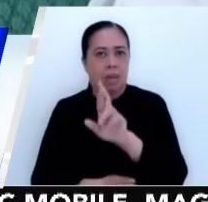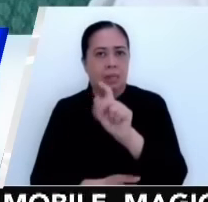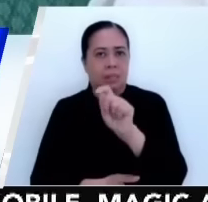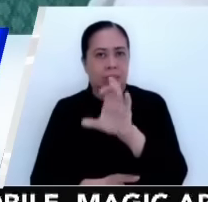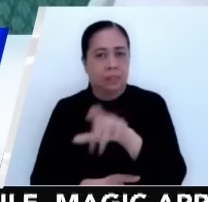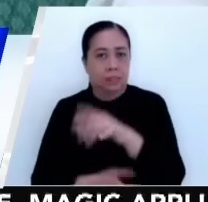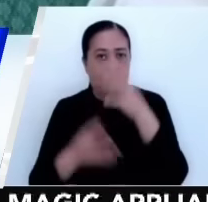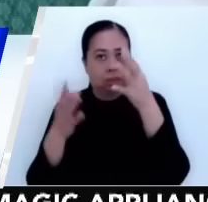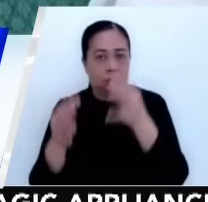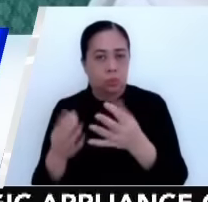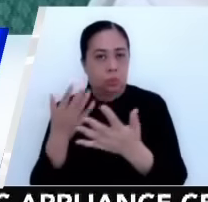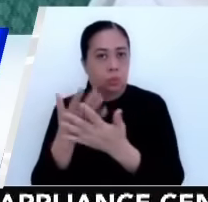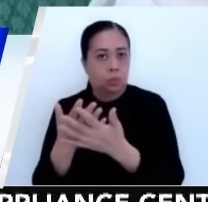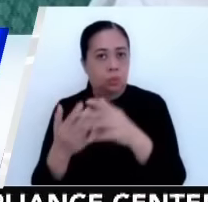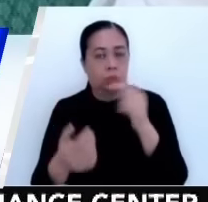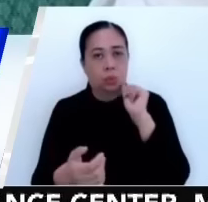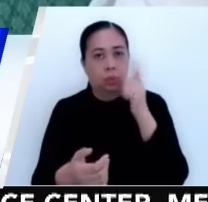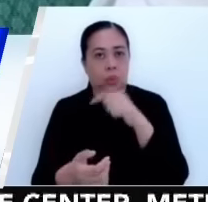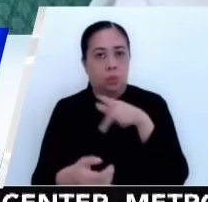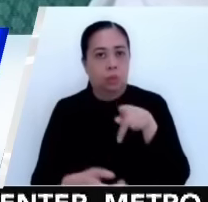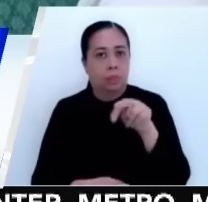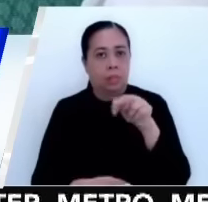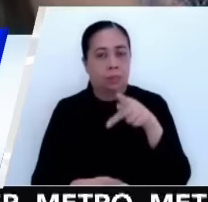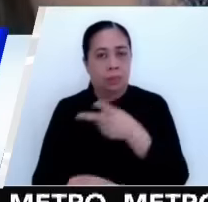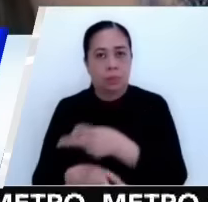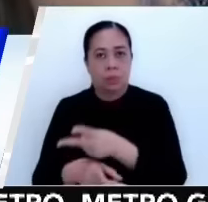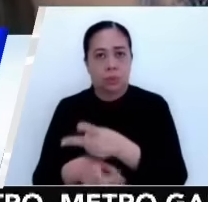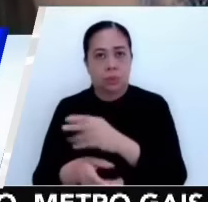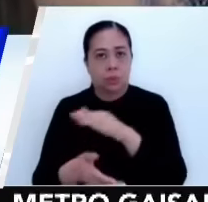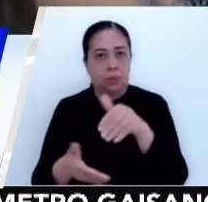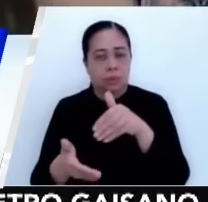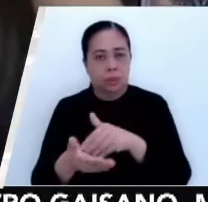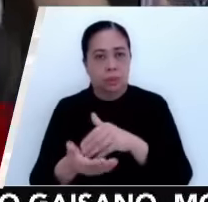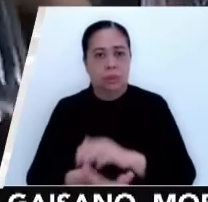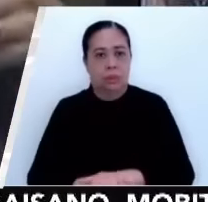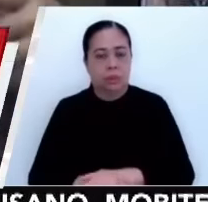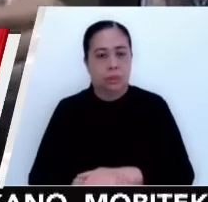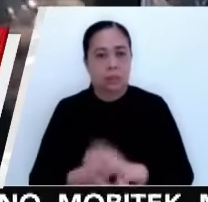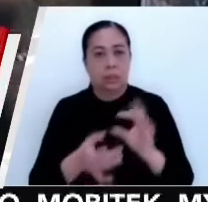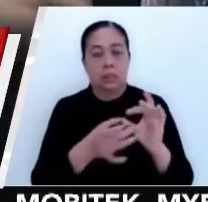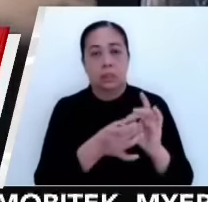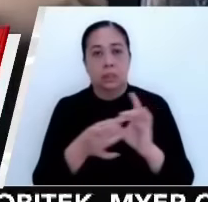ikulong si Guo sa PNP Custodial Center. Related to